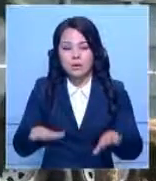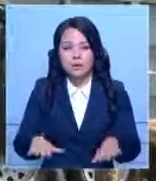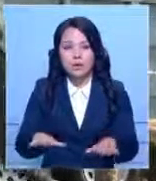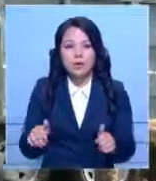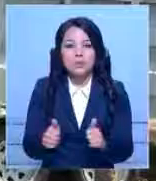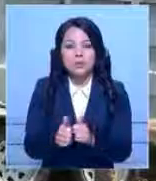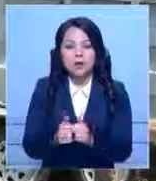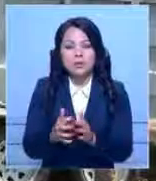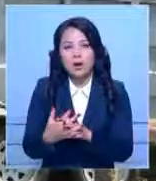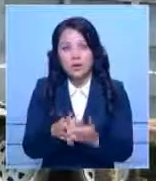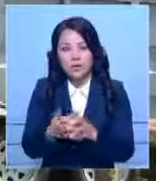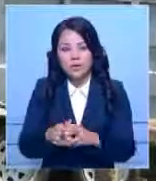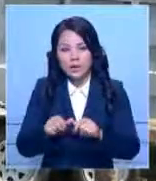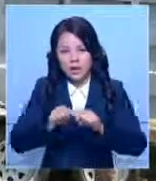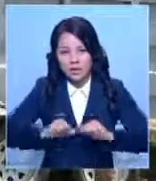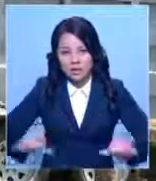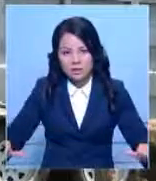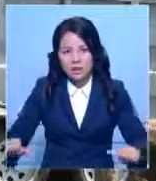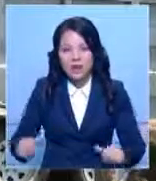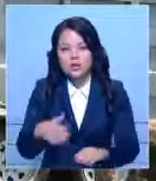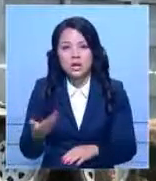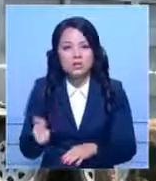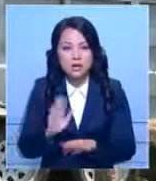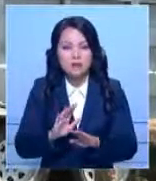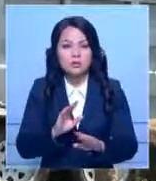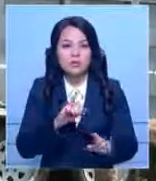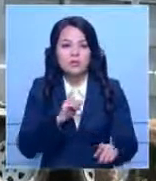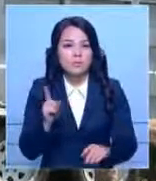қасында карантин, жан жақтан пост,